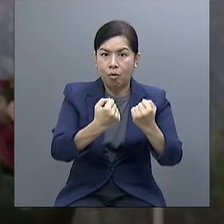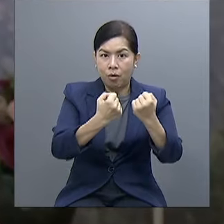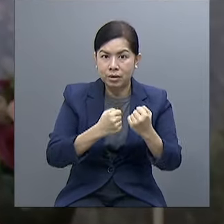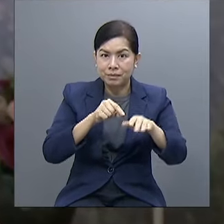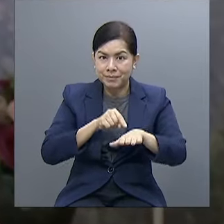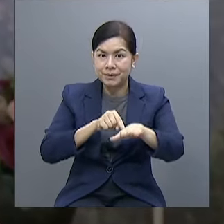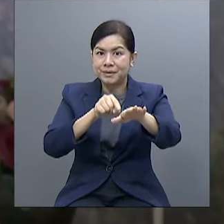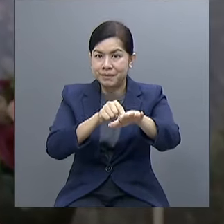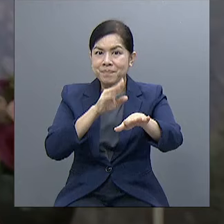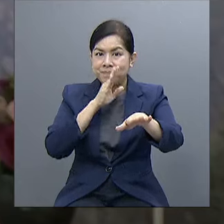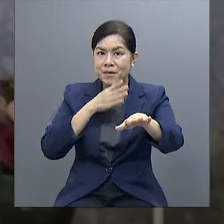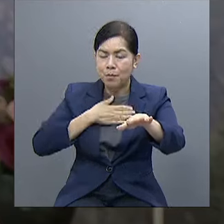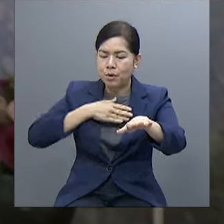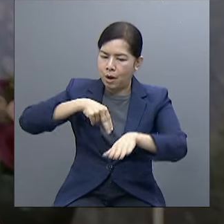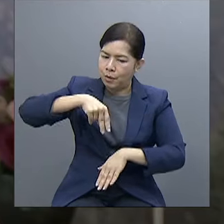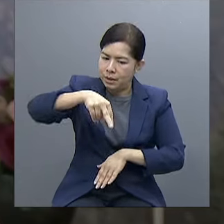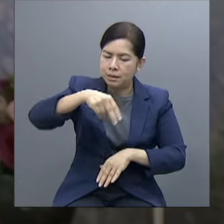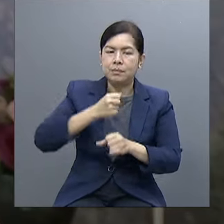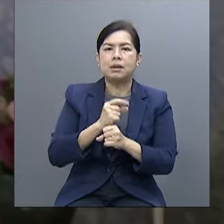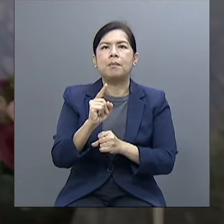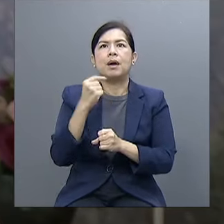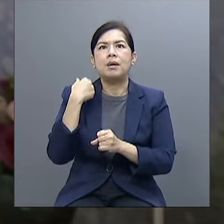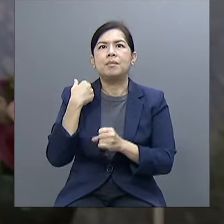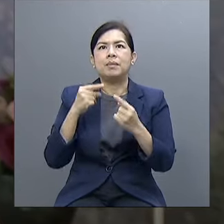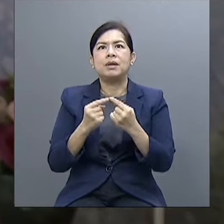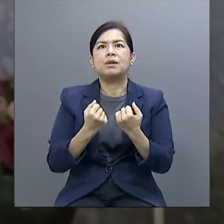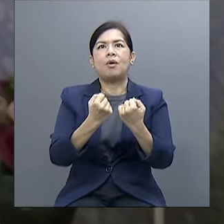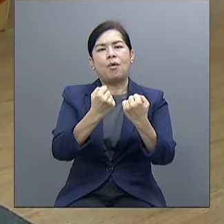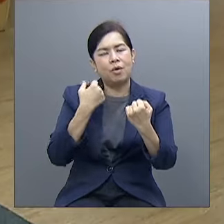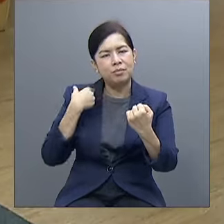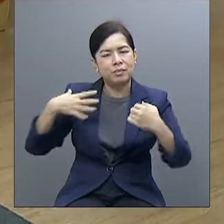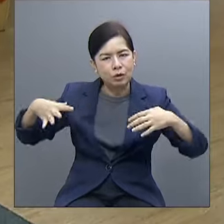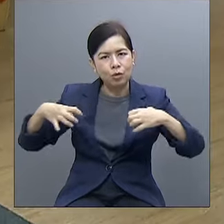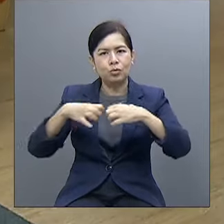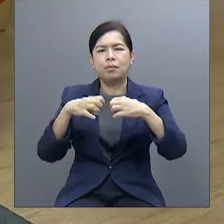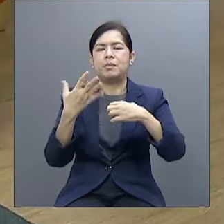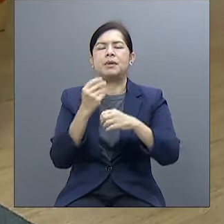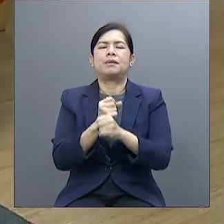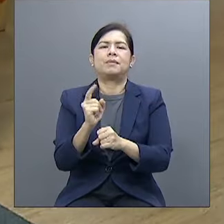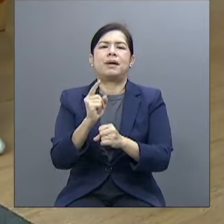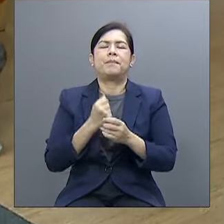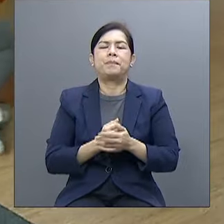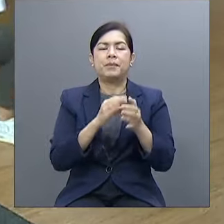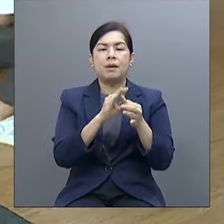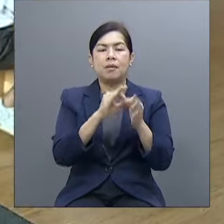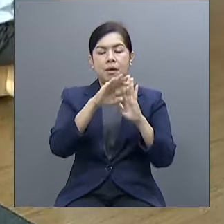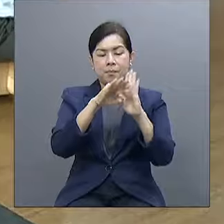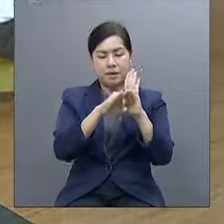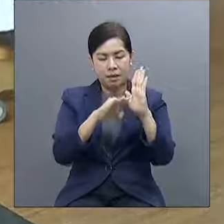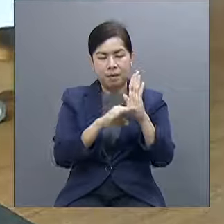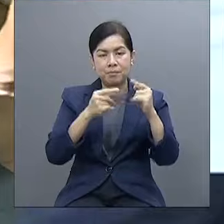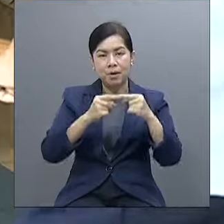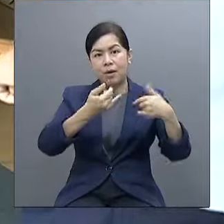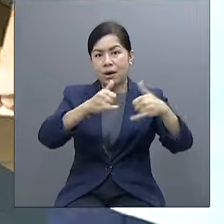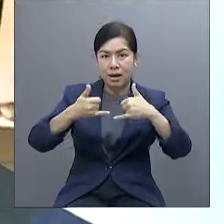านพาหนะจะอยู่ยังไงให้ปลอดภัยแล้วก็ไม่ชนกับเพื่อนคนอื่นผ่านกระบวนการเล่นค่ะจริงๆกระบวนการเรื่องการเล่นเพื่อการพัฒนาเด็กอ